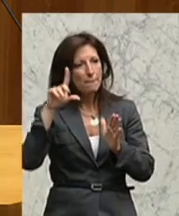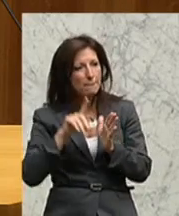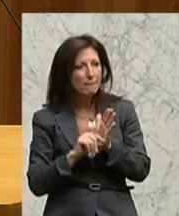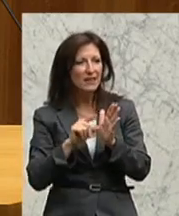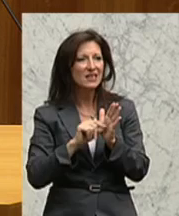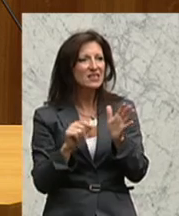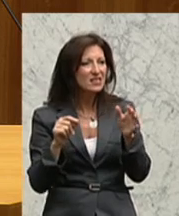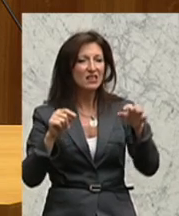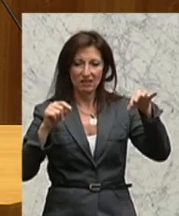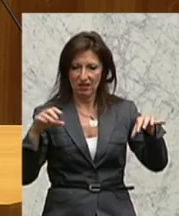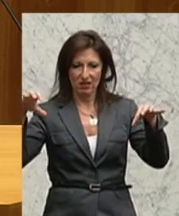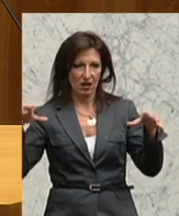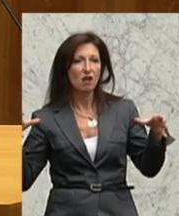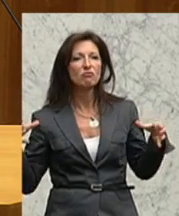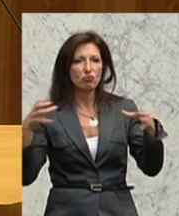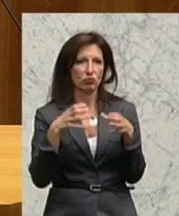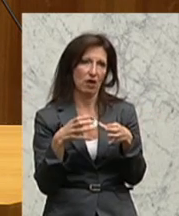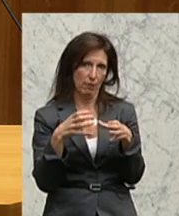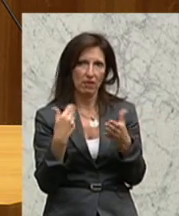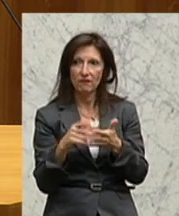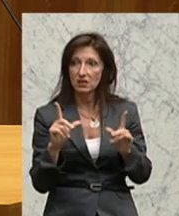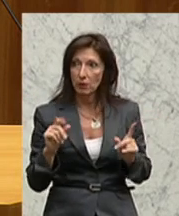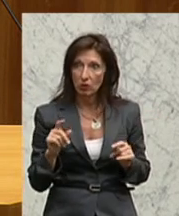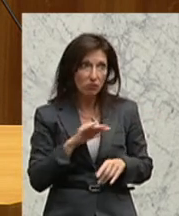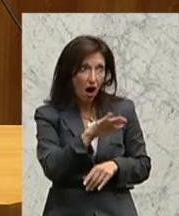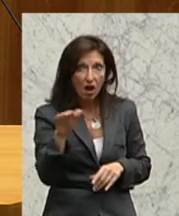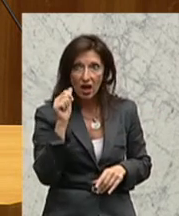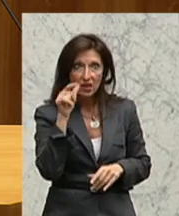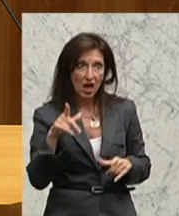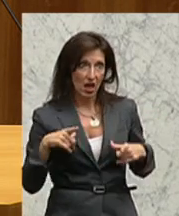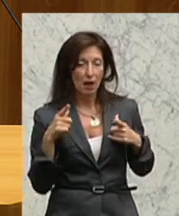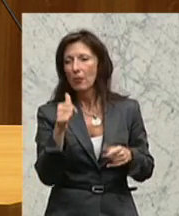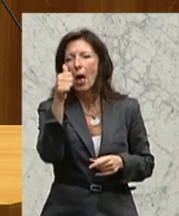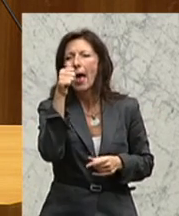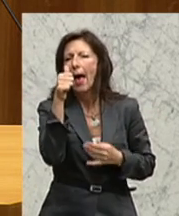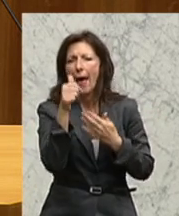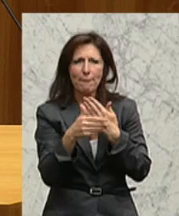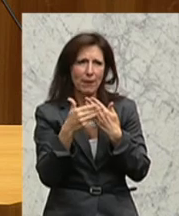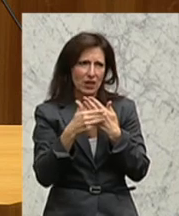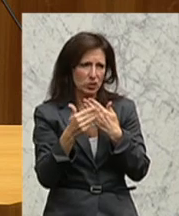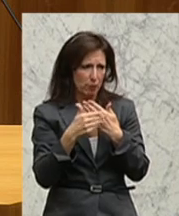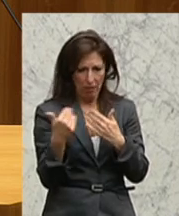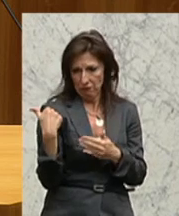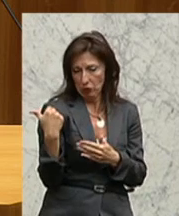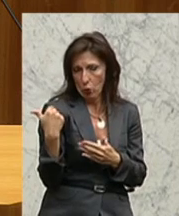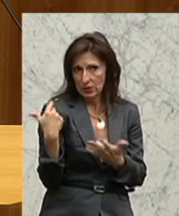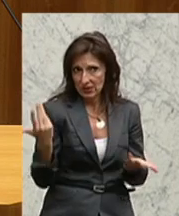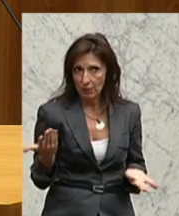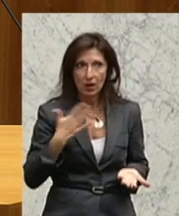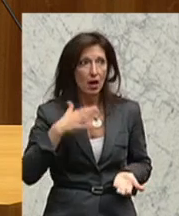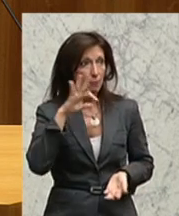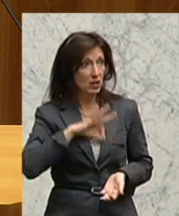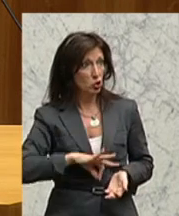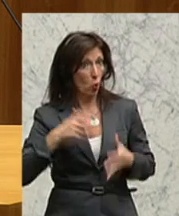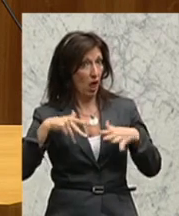was bedeutet das? Und das erleben wir alle jeden Tag. Ich erzähle nur ein Mini-Beispiel aus meiner jüngsten Vergangenheit. Mein Sohn ist jetzt 18,